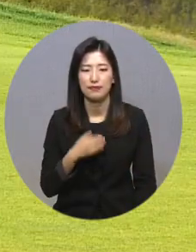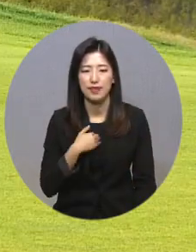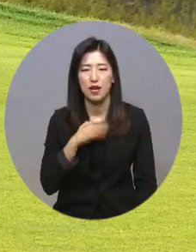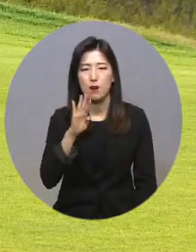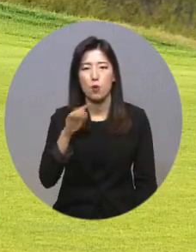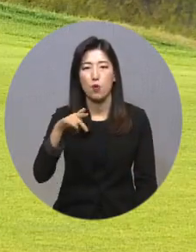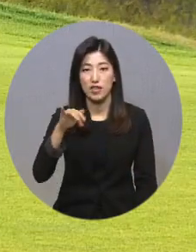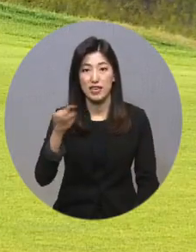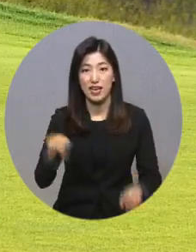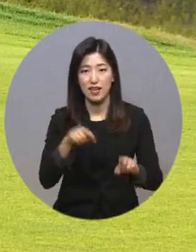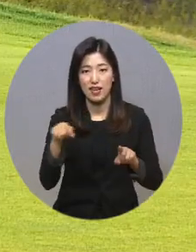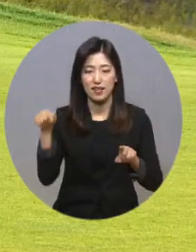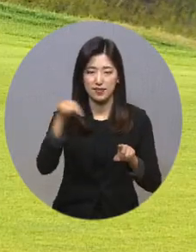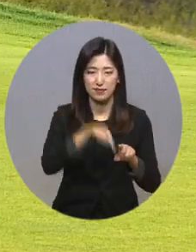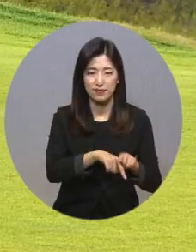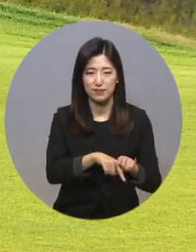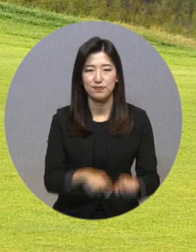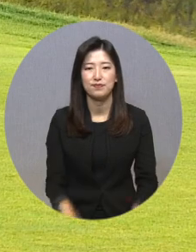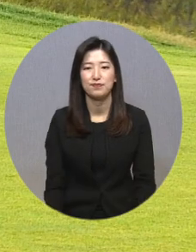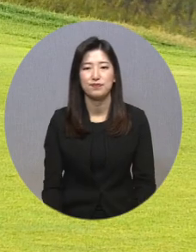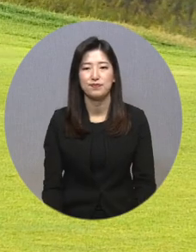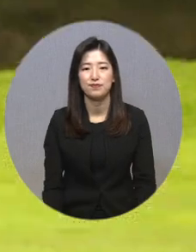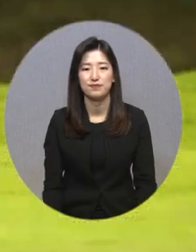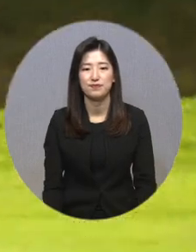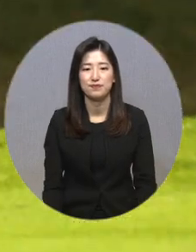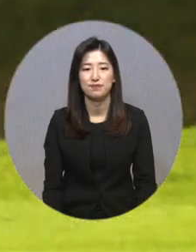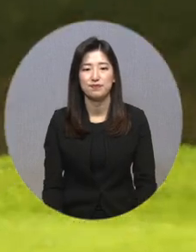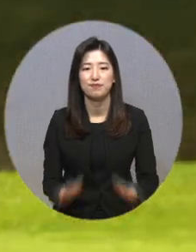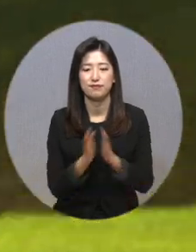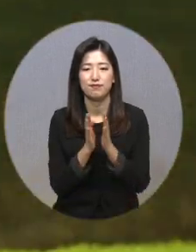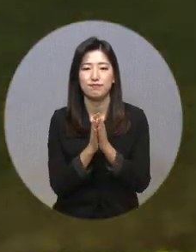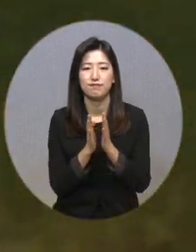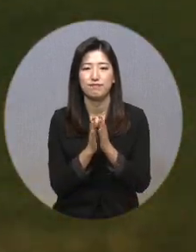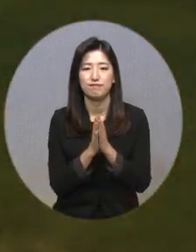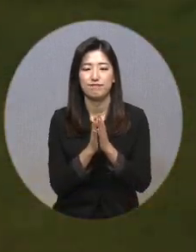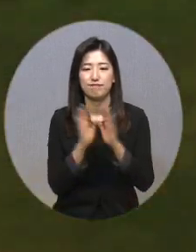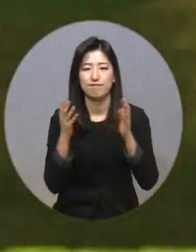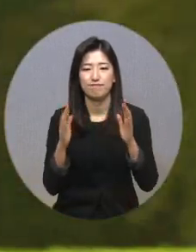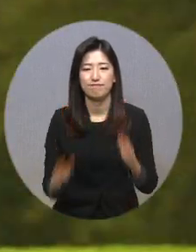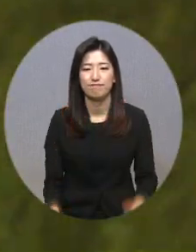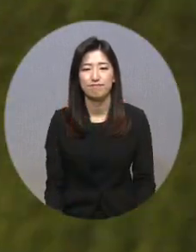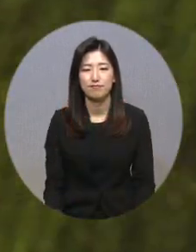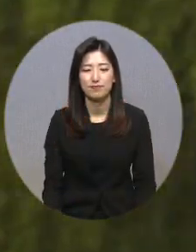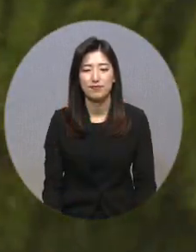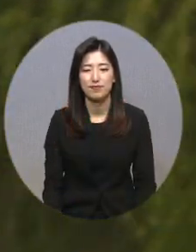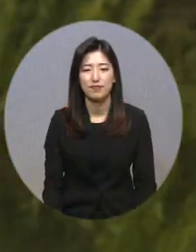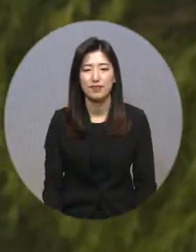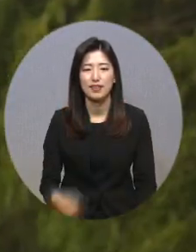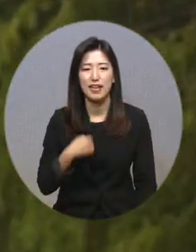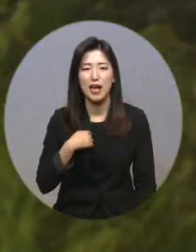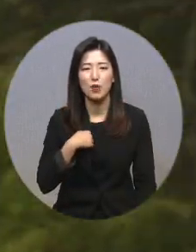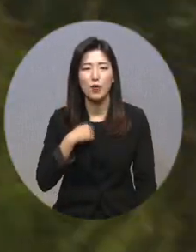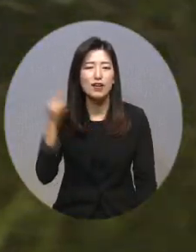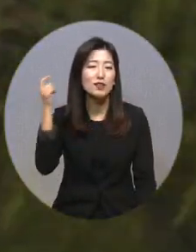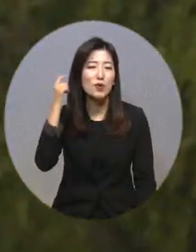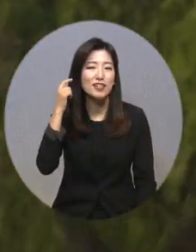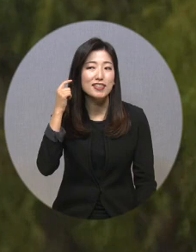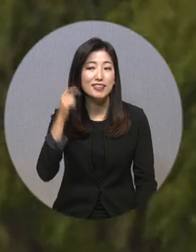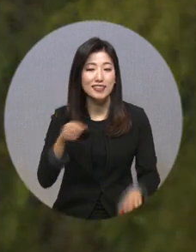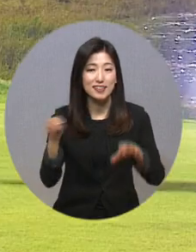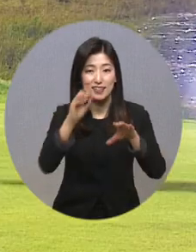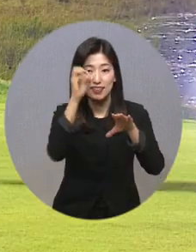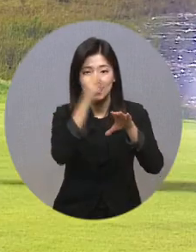m l xl 타구 라도 땡그랑 법을 듣고 싶다 마지막에 피할 수